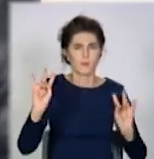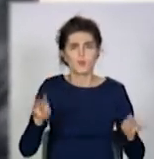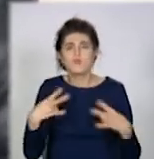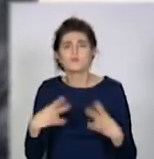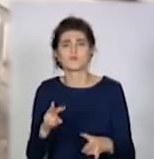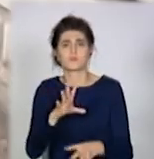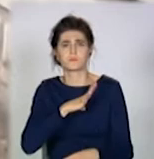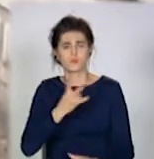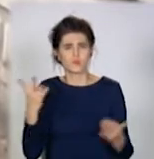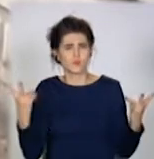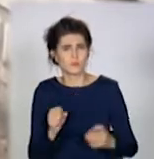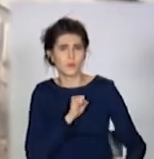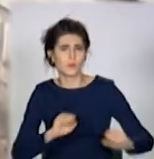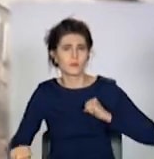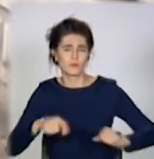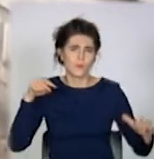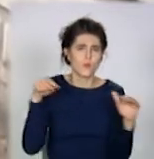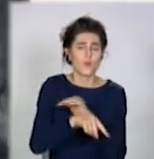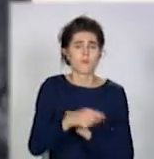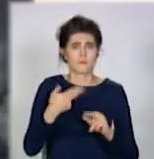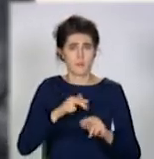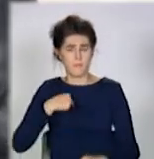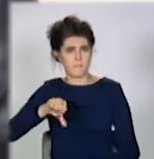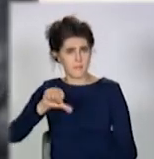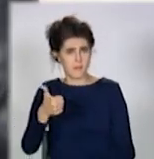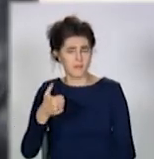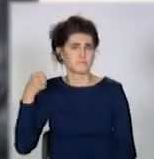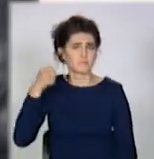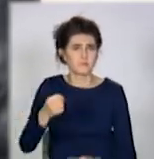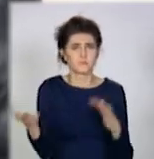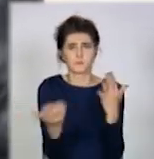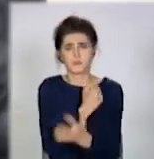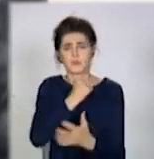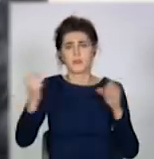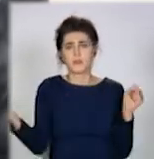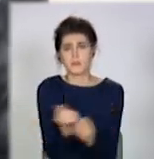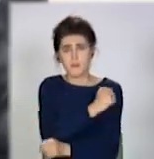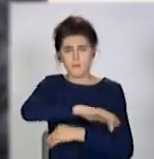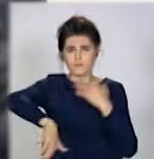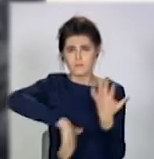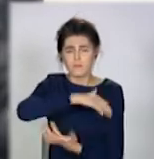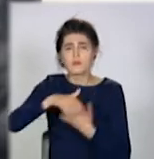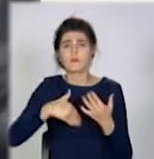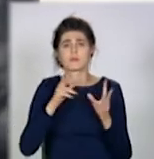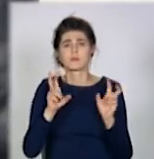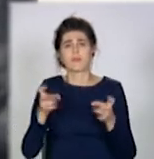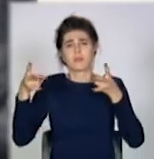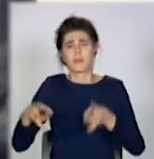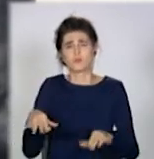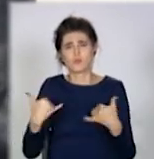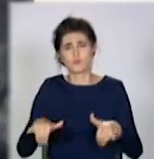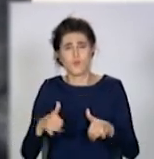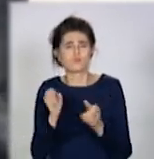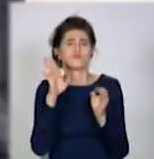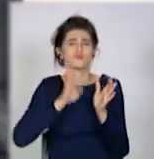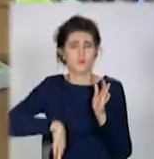Треба було біжати в іншу сторону. Ми ударили першими, почалась драка. В итоге пострадали только сумки, слава Богу, мы